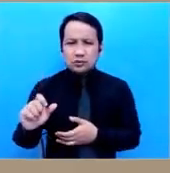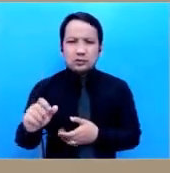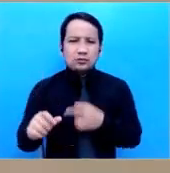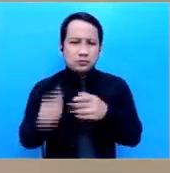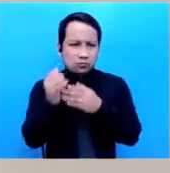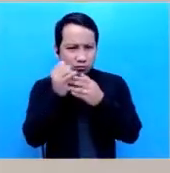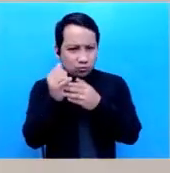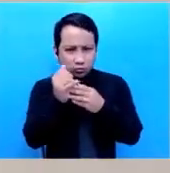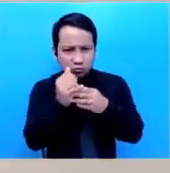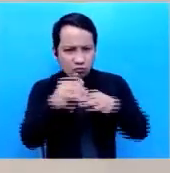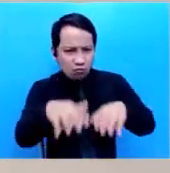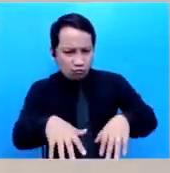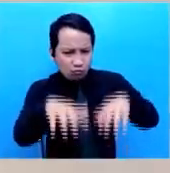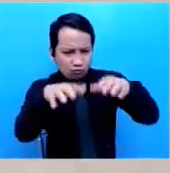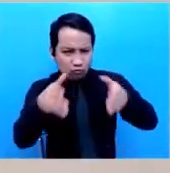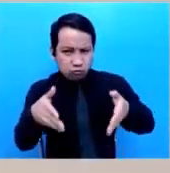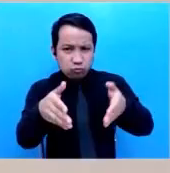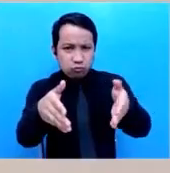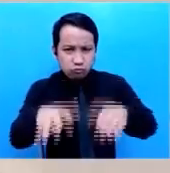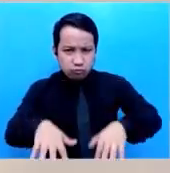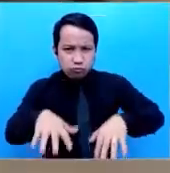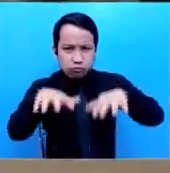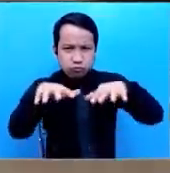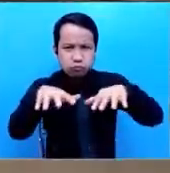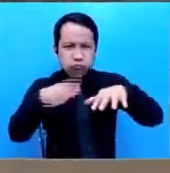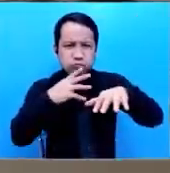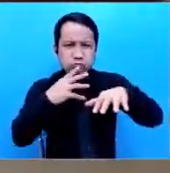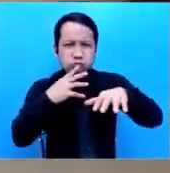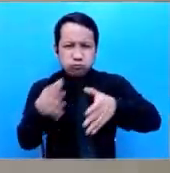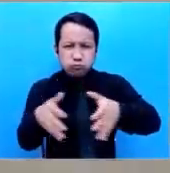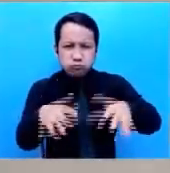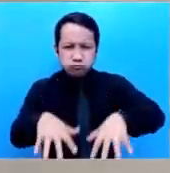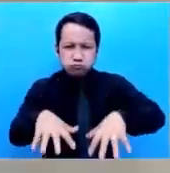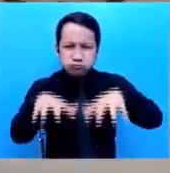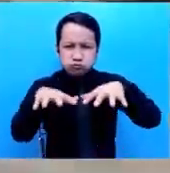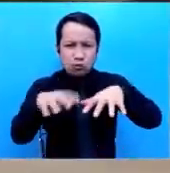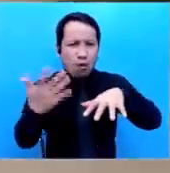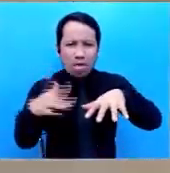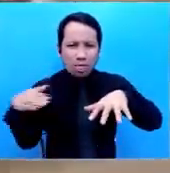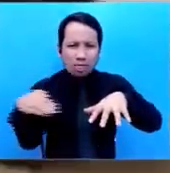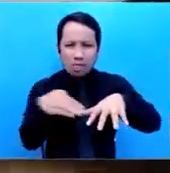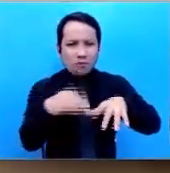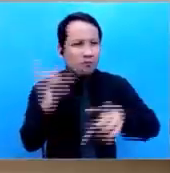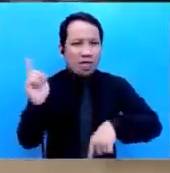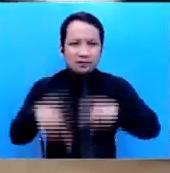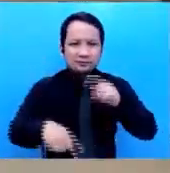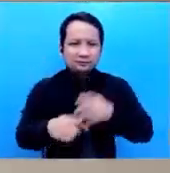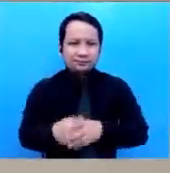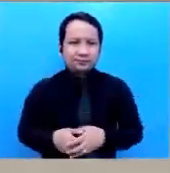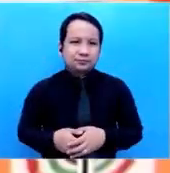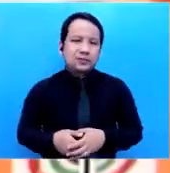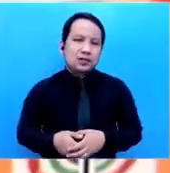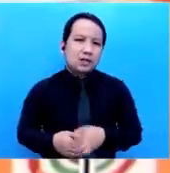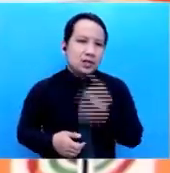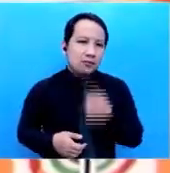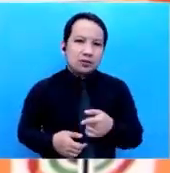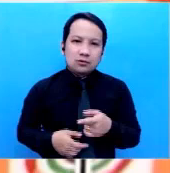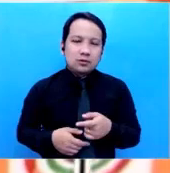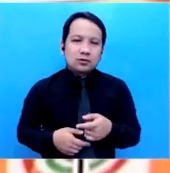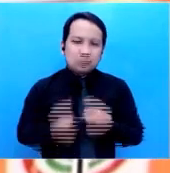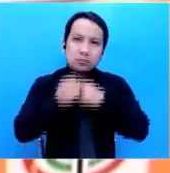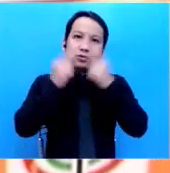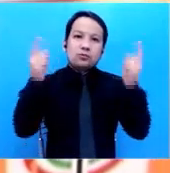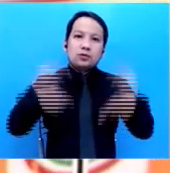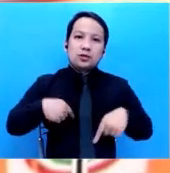nagmistulang ilog ang kalsada sa nasabing bayan kaya walang makadaan. This one is very unusual kasi sa